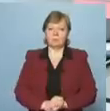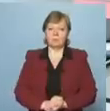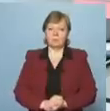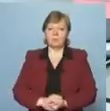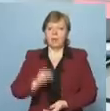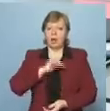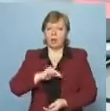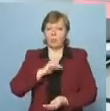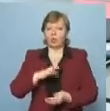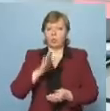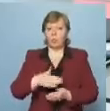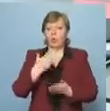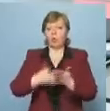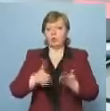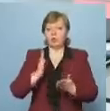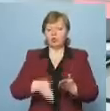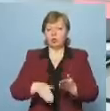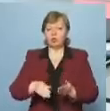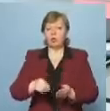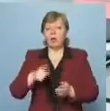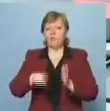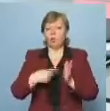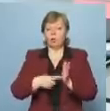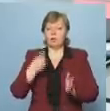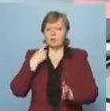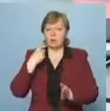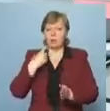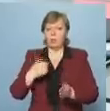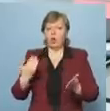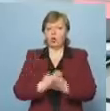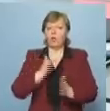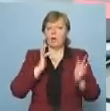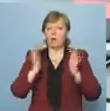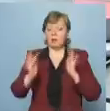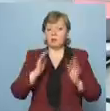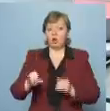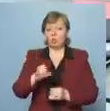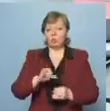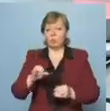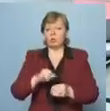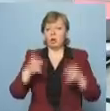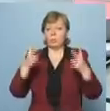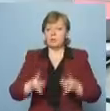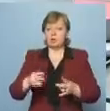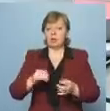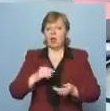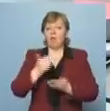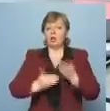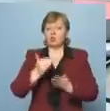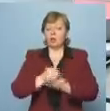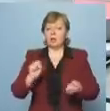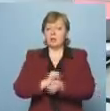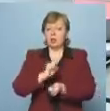Работы по уничтожению сухостоя в Сарапуле приостановлены. Напомню, еловые леса Удмуртии серьезно пострадали в результате засухи 2010